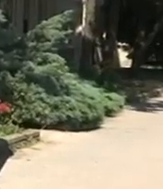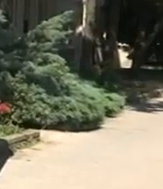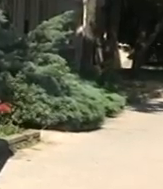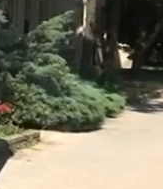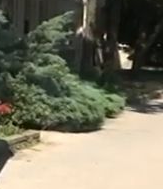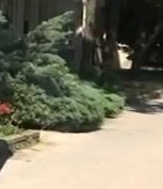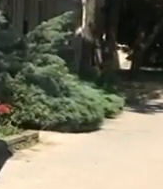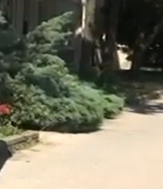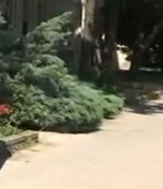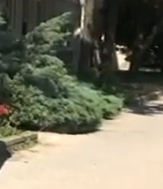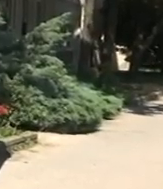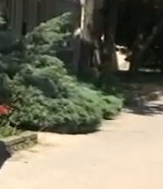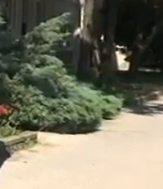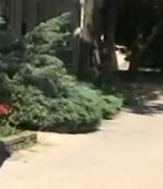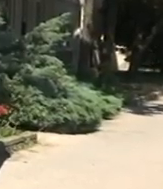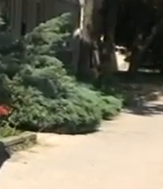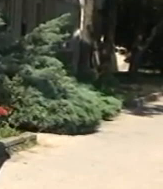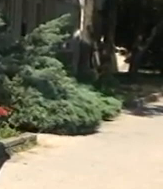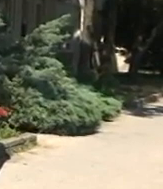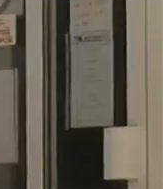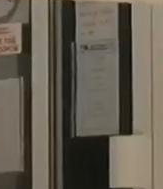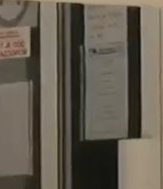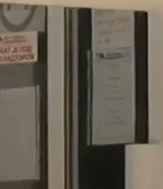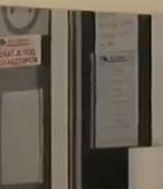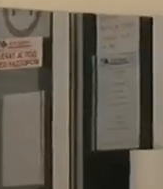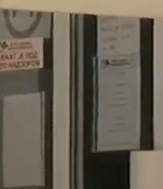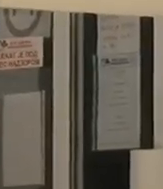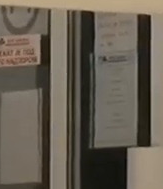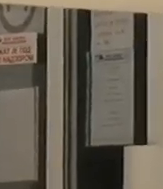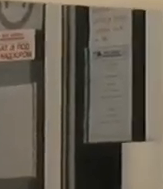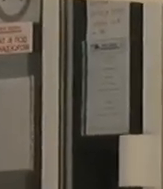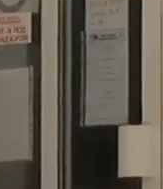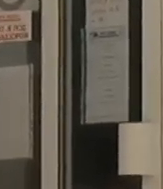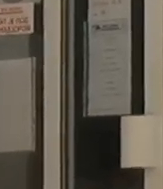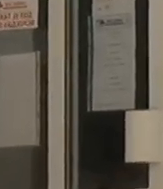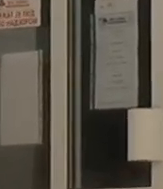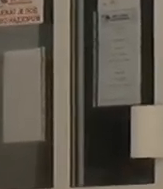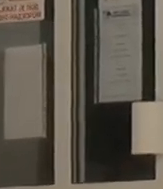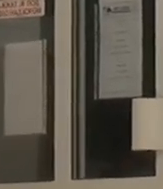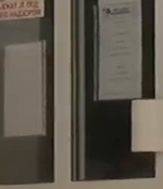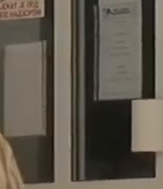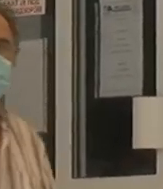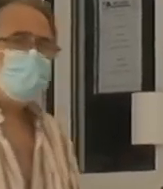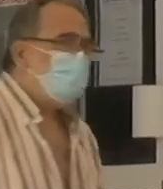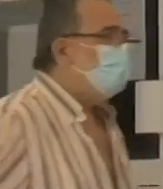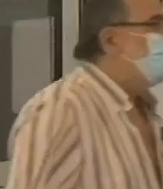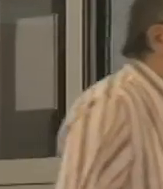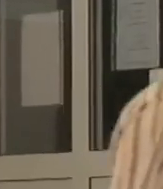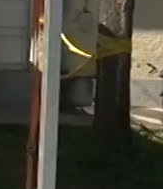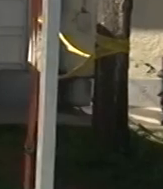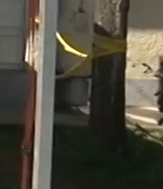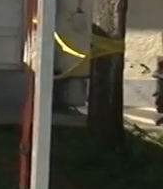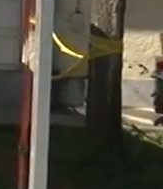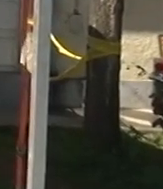10 dana. Novoobolelih na dnevnom nivou je manje, u COVID ambulanti nema gužve. Juče je pregledano 237